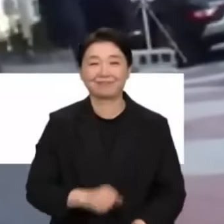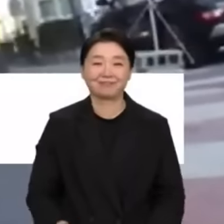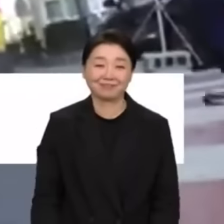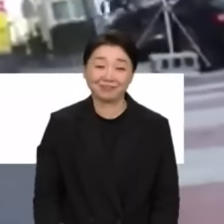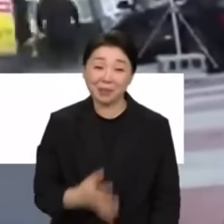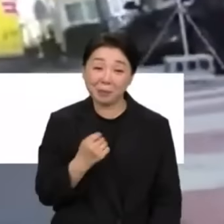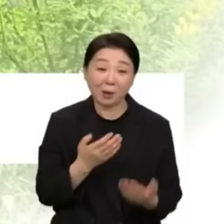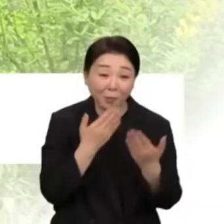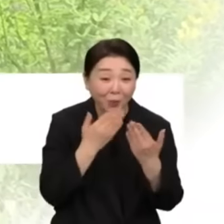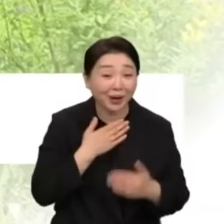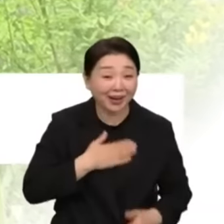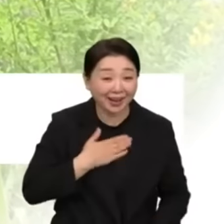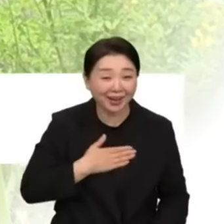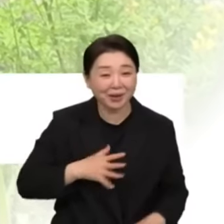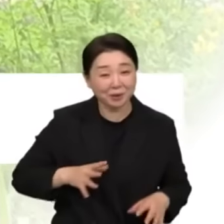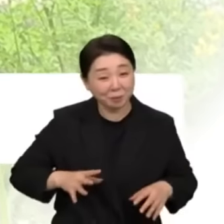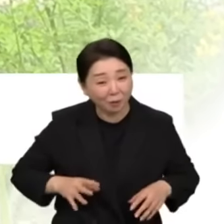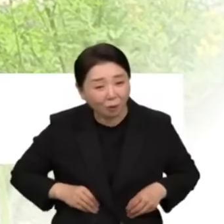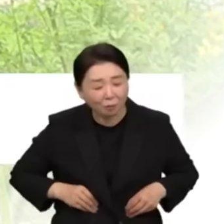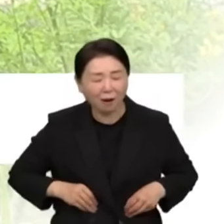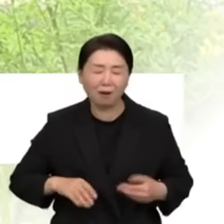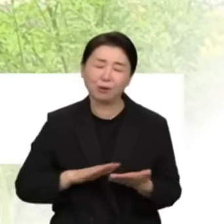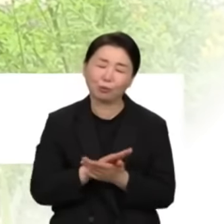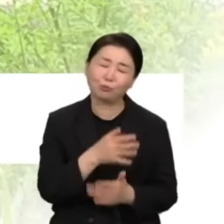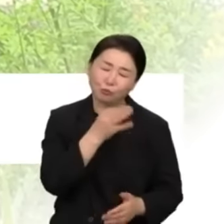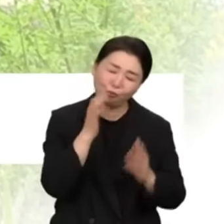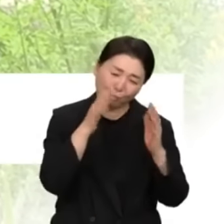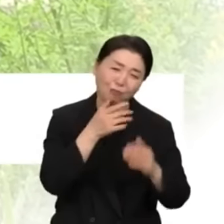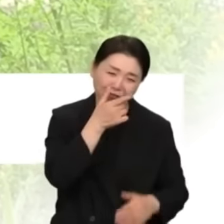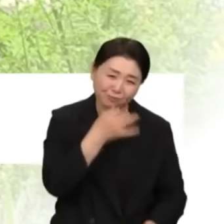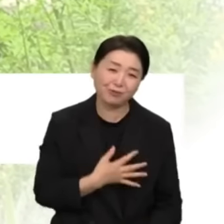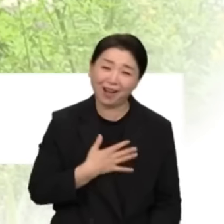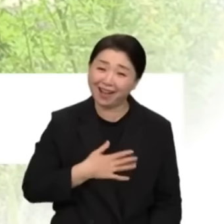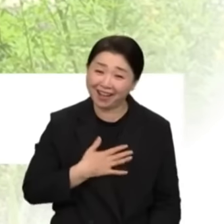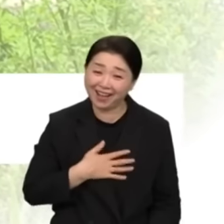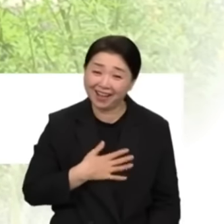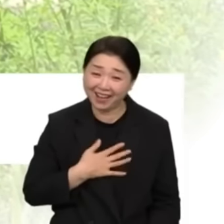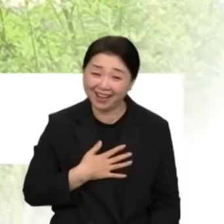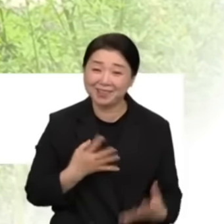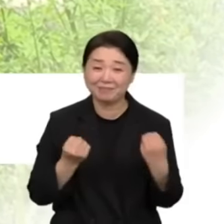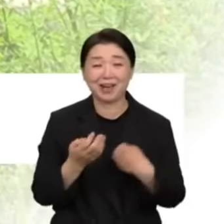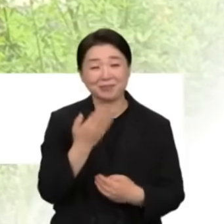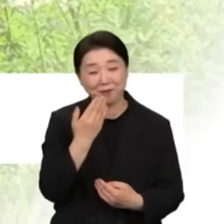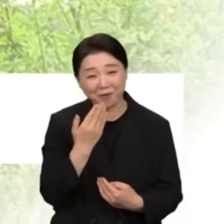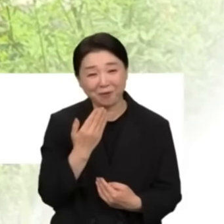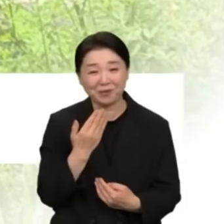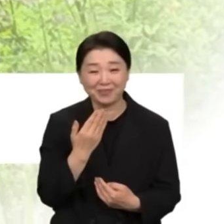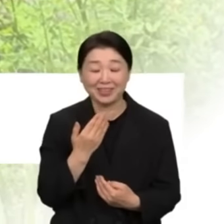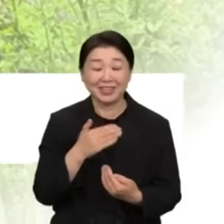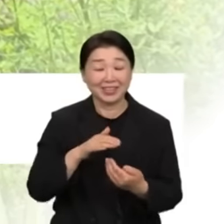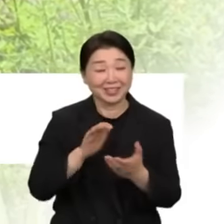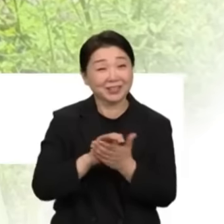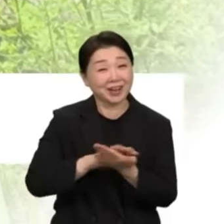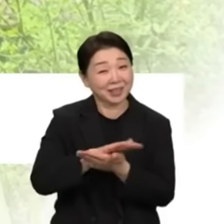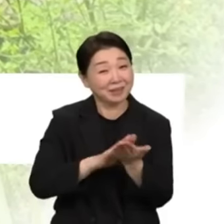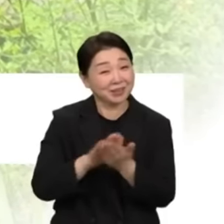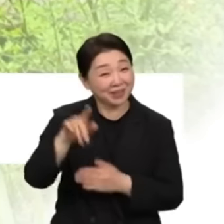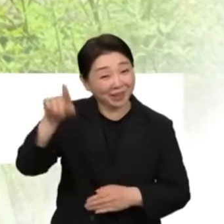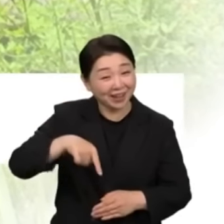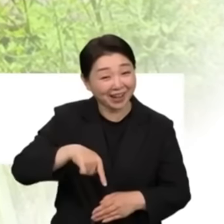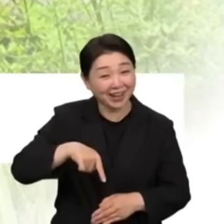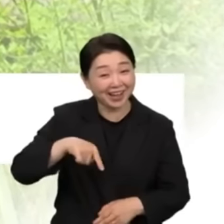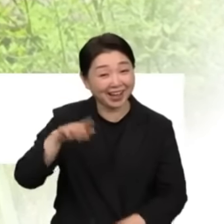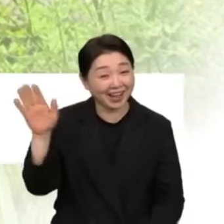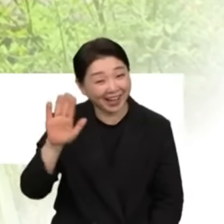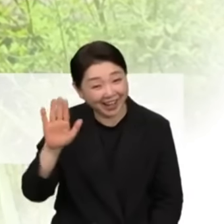먹어. 배고프면 그 노는 것도 힘들고 공부하는 것도 힘들어. 많이 먹고 친구하고 재밌게 놀다가 와. 갔다 와.